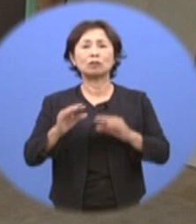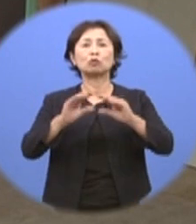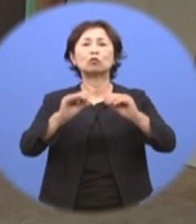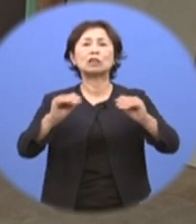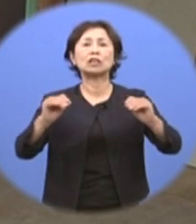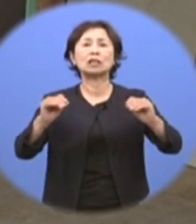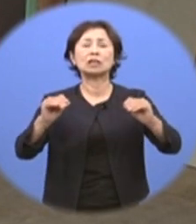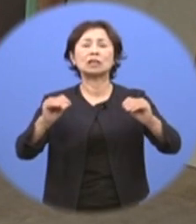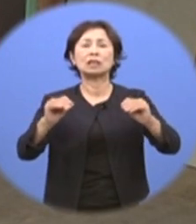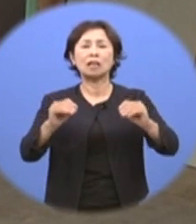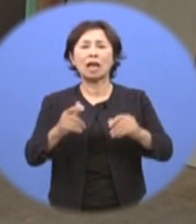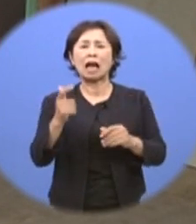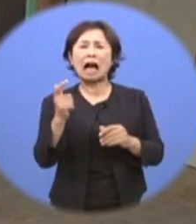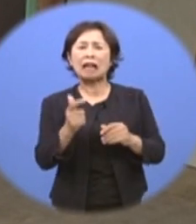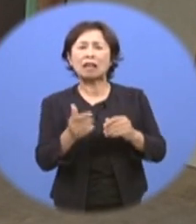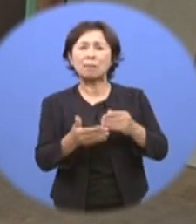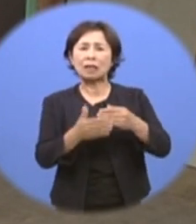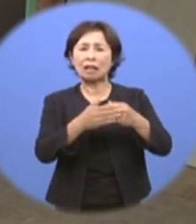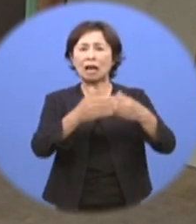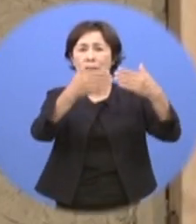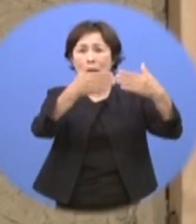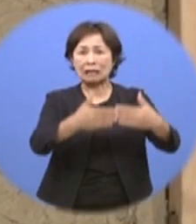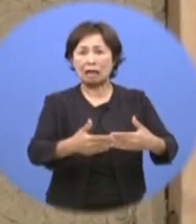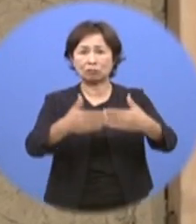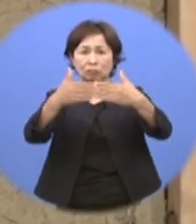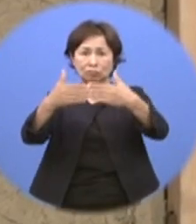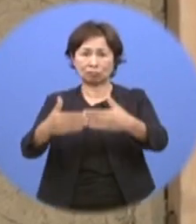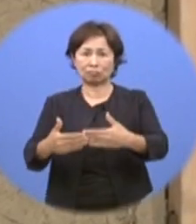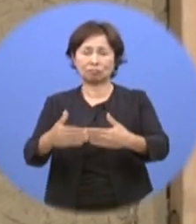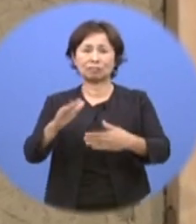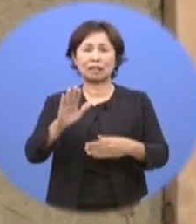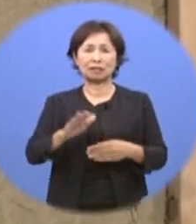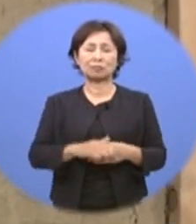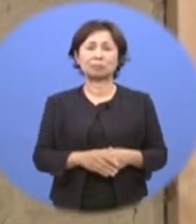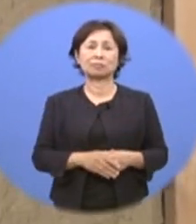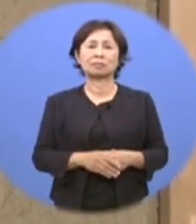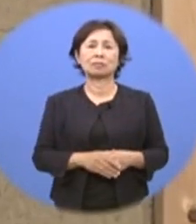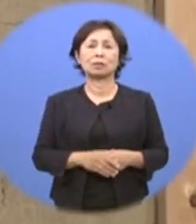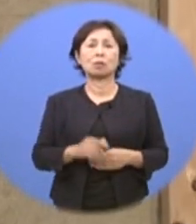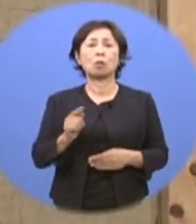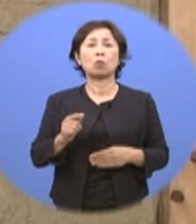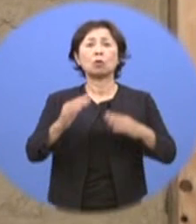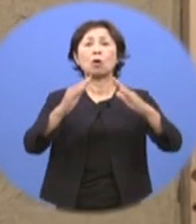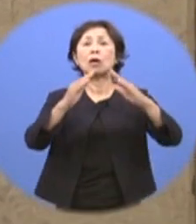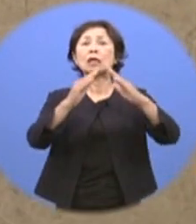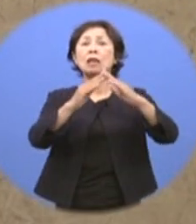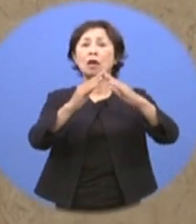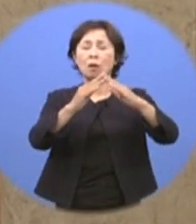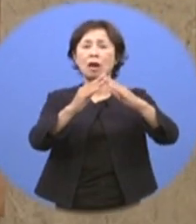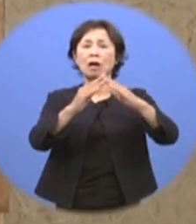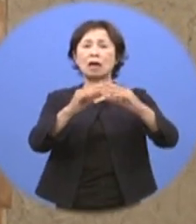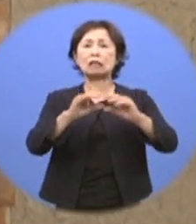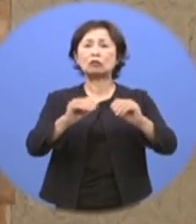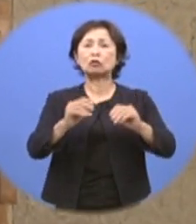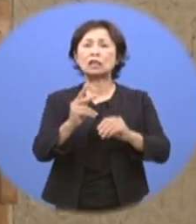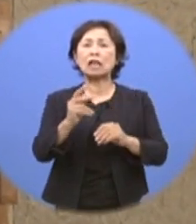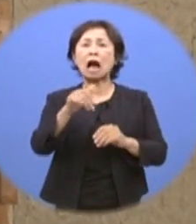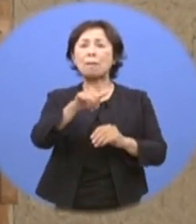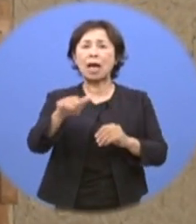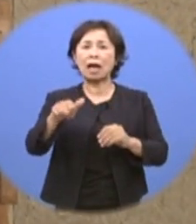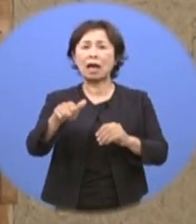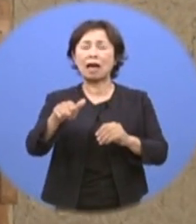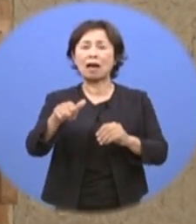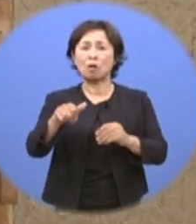で固めたパネルとなっております。もともとはこういうふうに土壁を使っているものですから